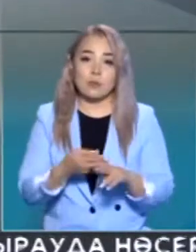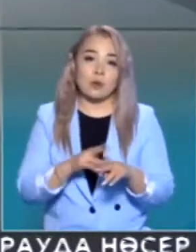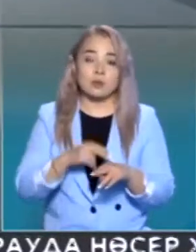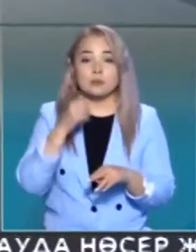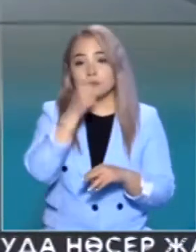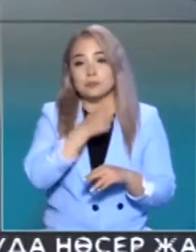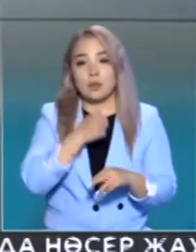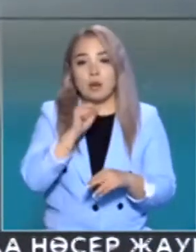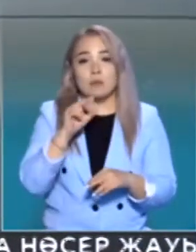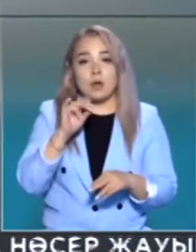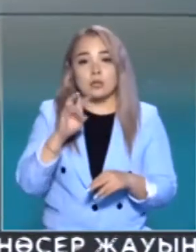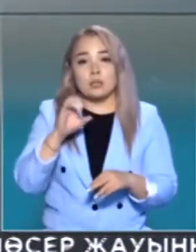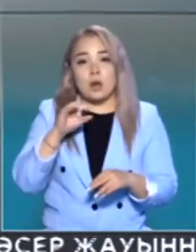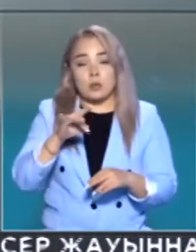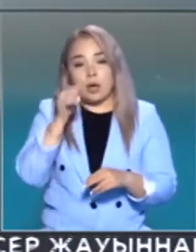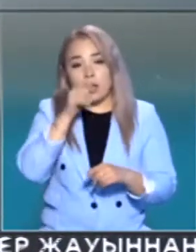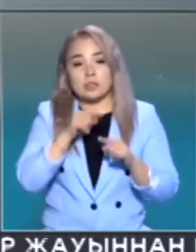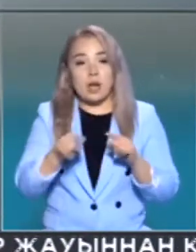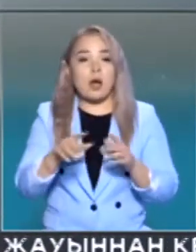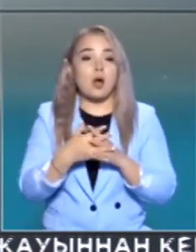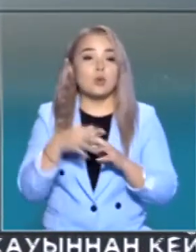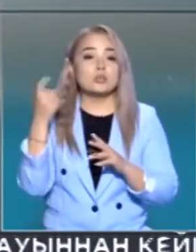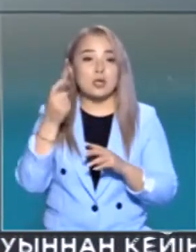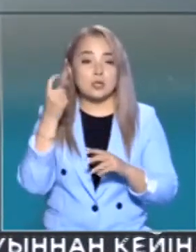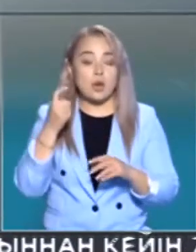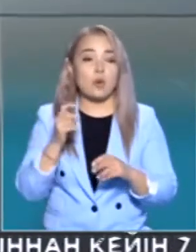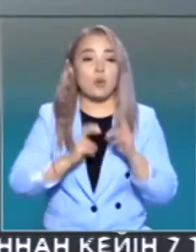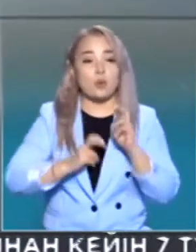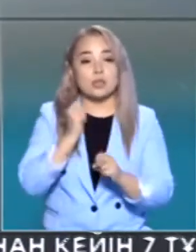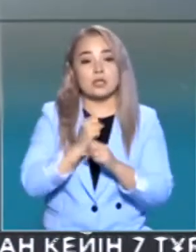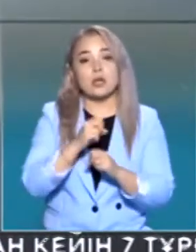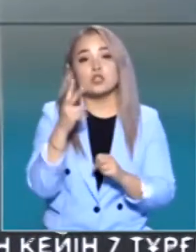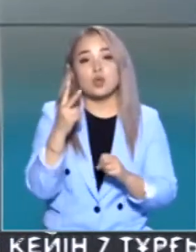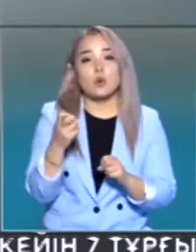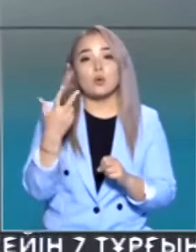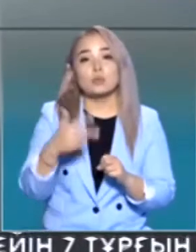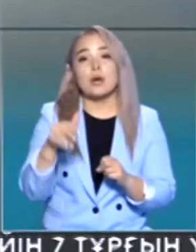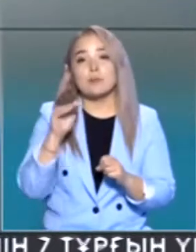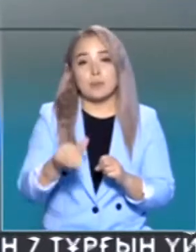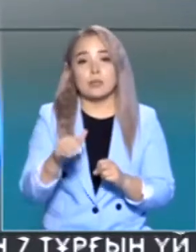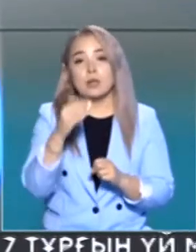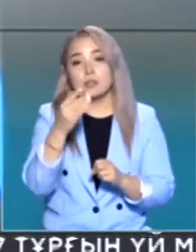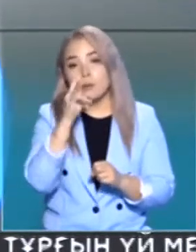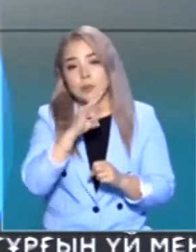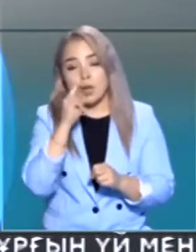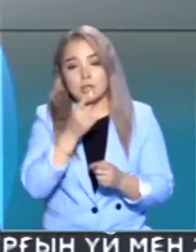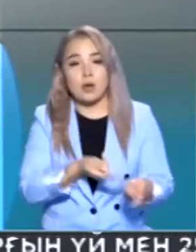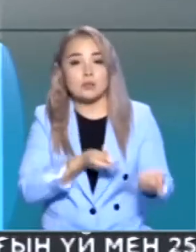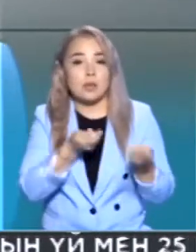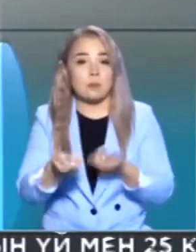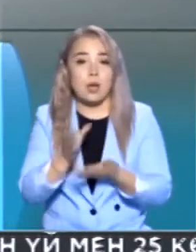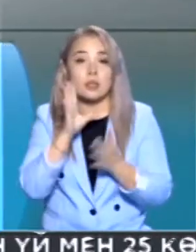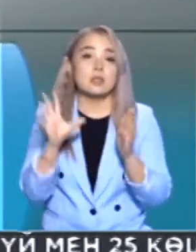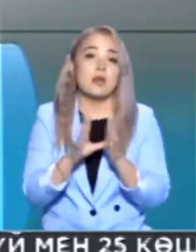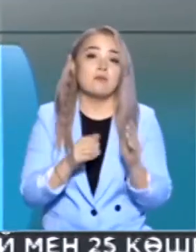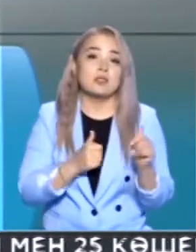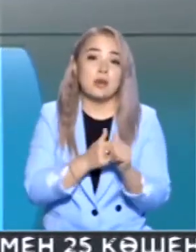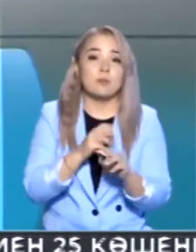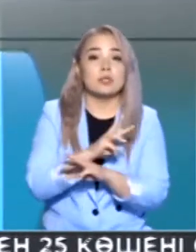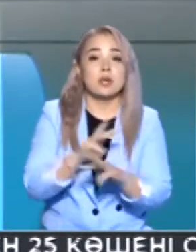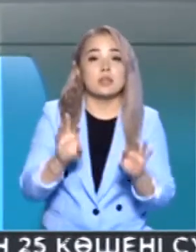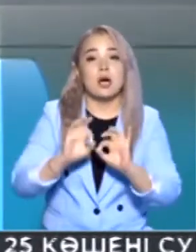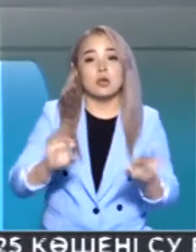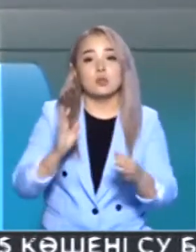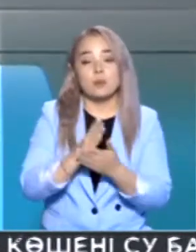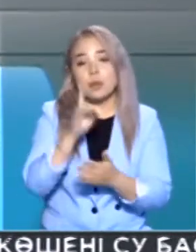Биыл ақпан сәуір айлары аралығында ауыл шаруашылығы өндірушілеріне 230 мың тонна дизель отыны жеткізілді. Энергетика вице-министрінің